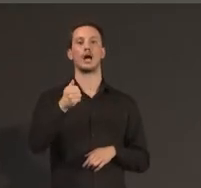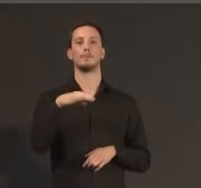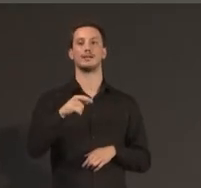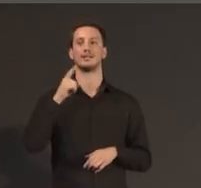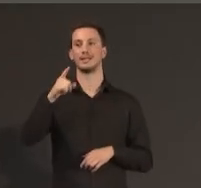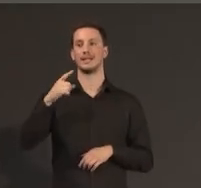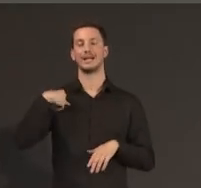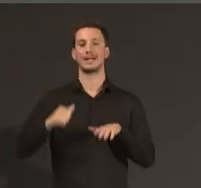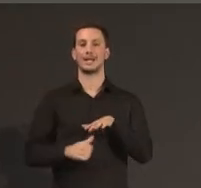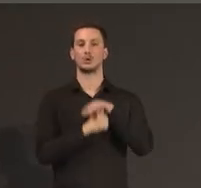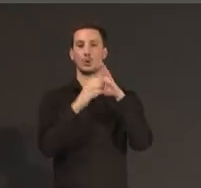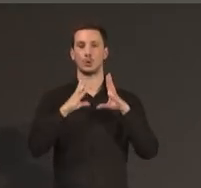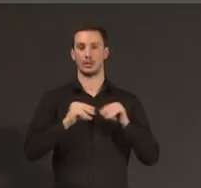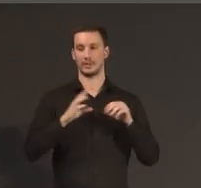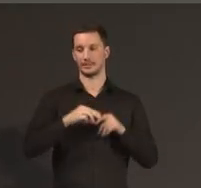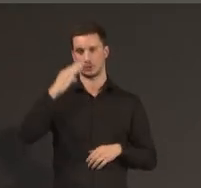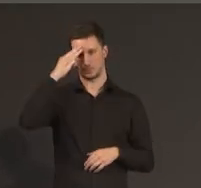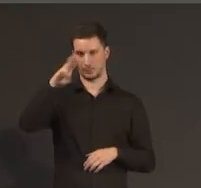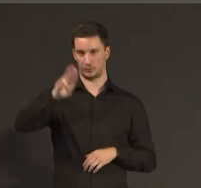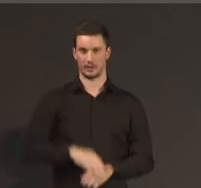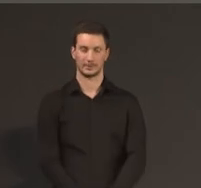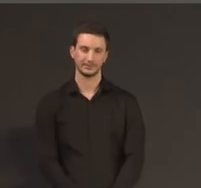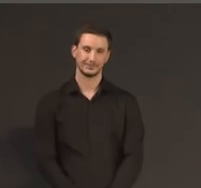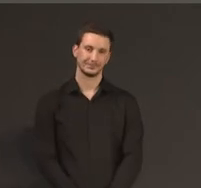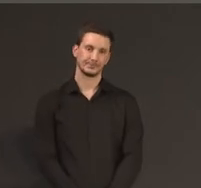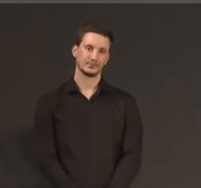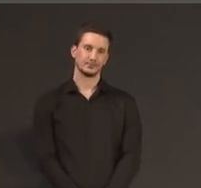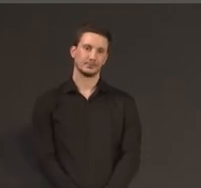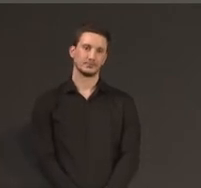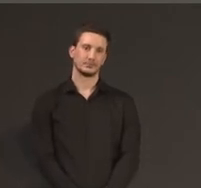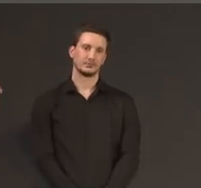de la Universitat Pompeu Fabra.